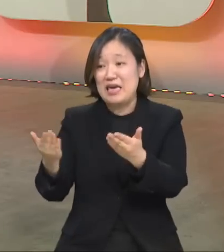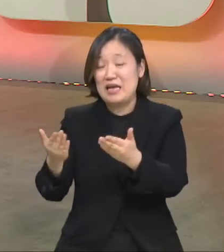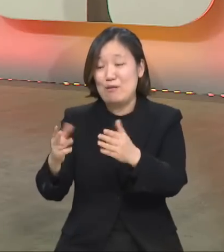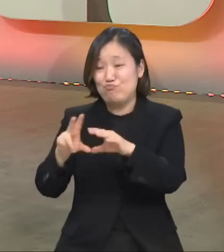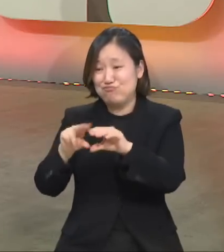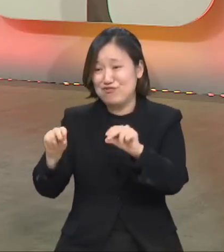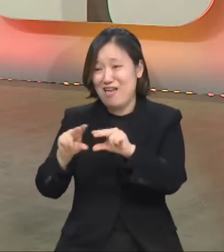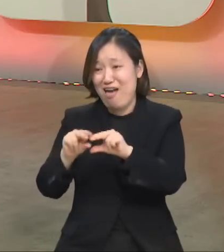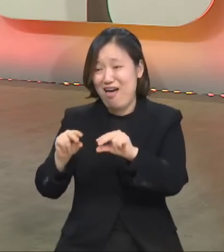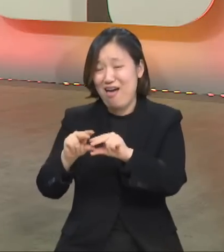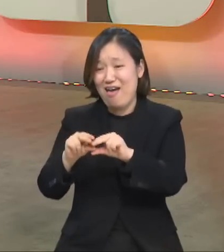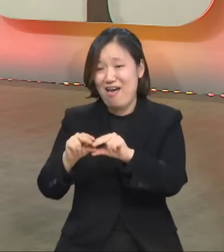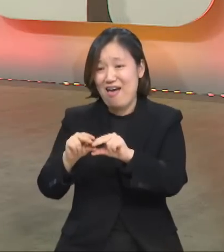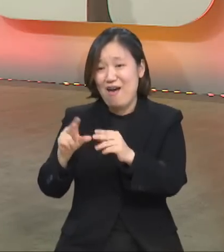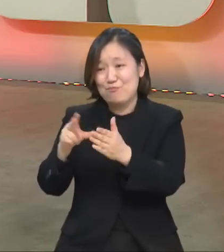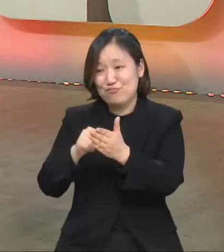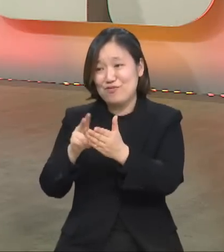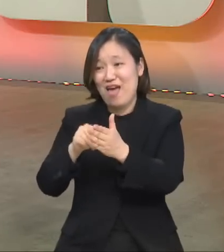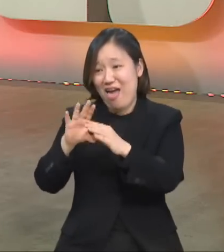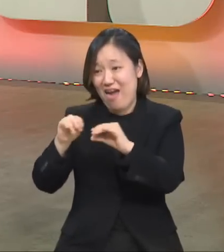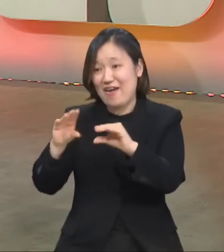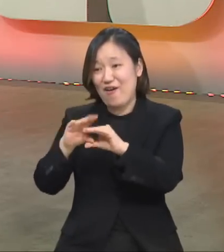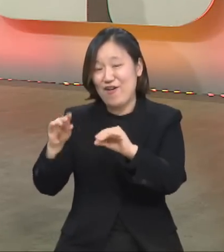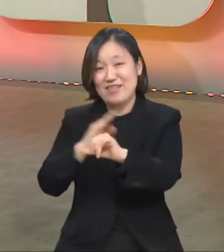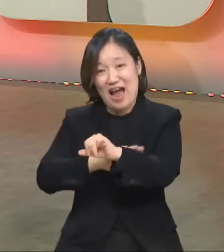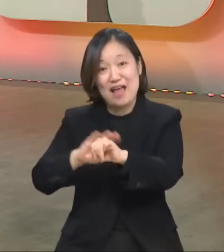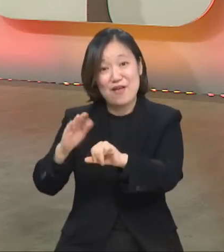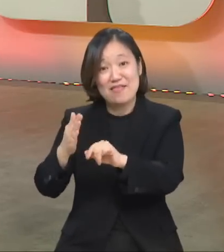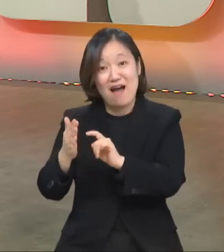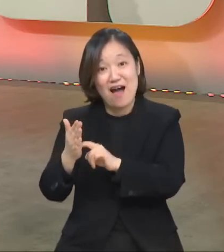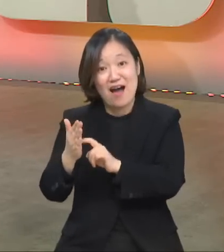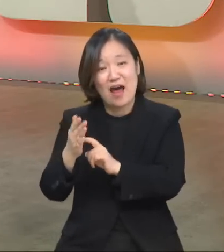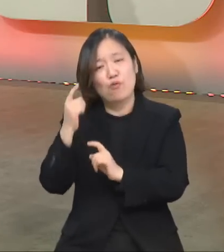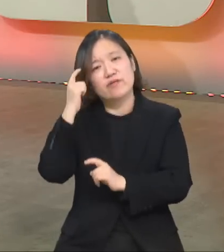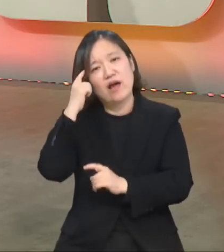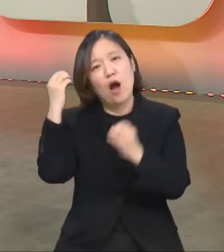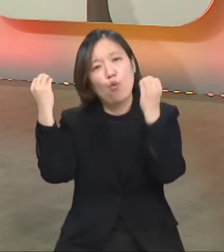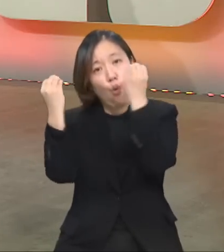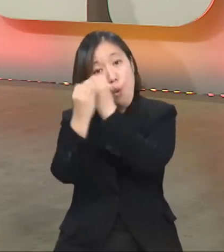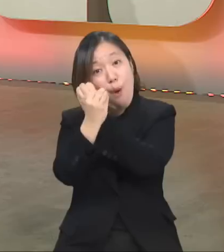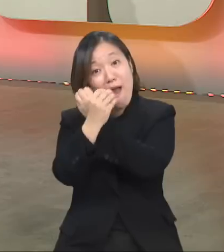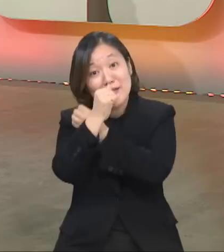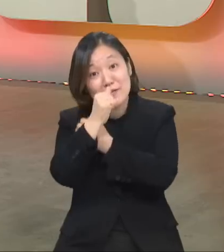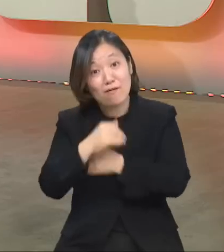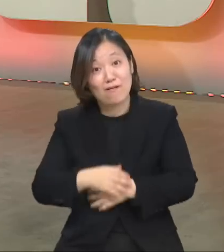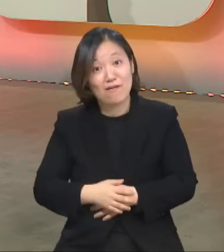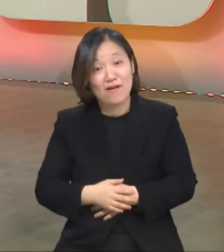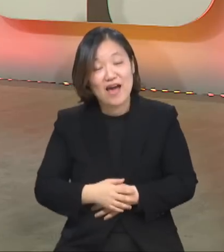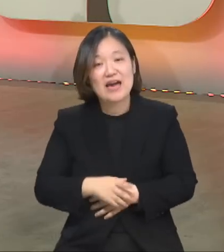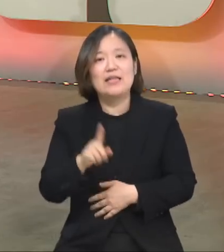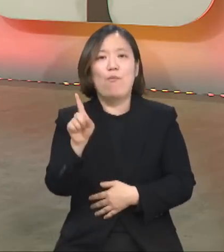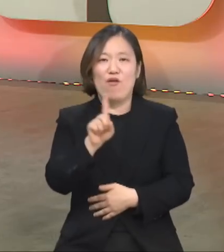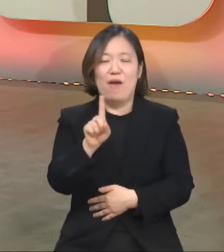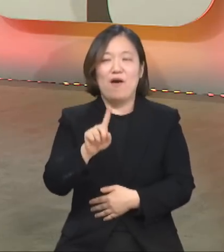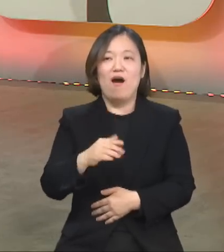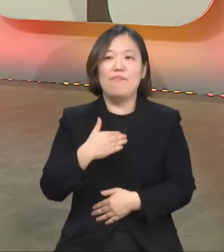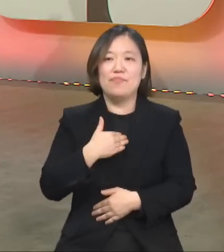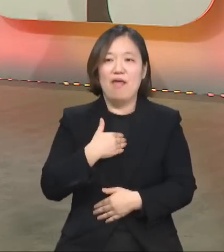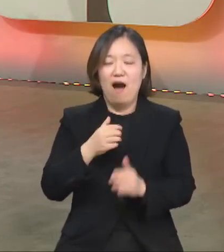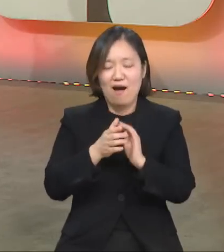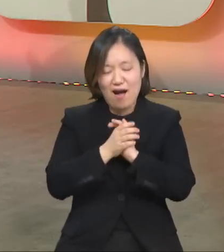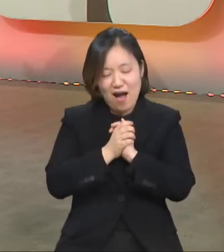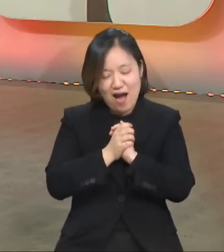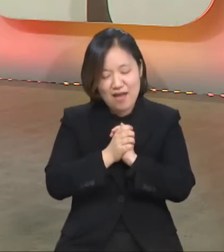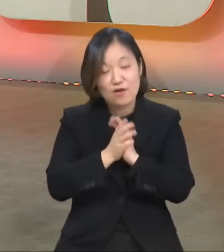여러분 그거는 내가 간절하게 간절하게 정성스럽게 기도하니까 꿈속에서